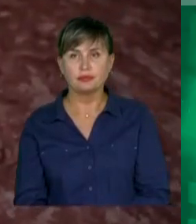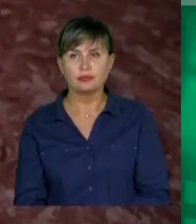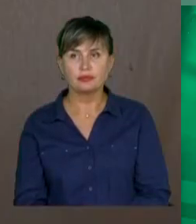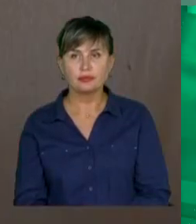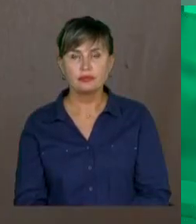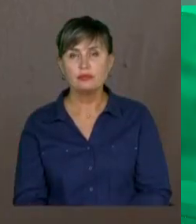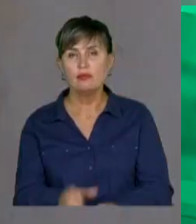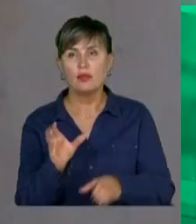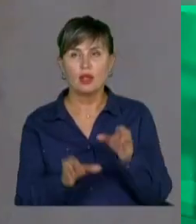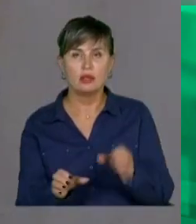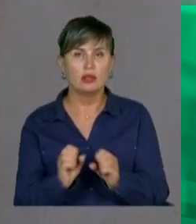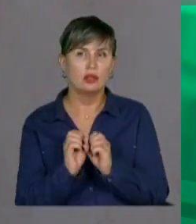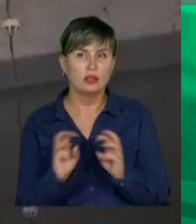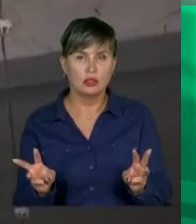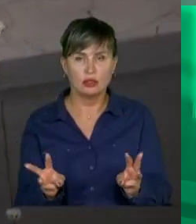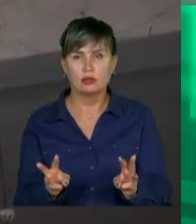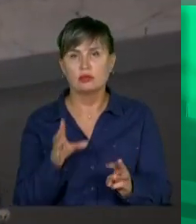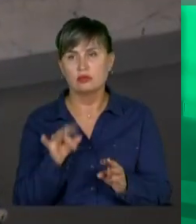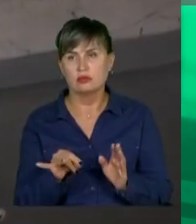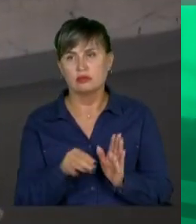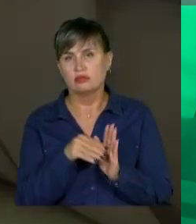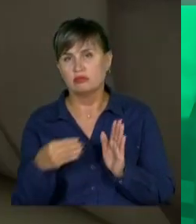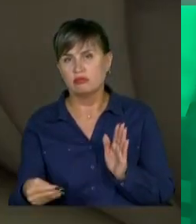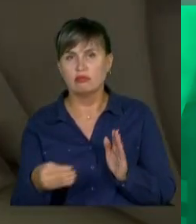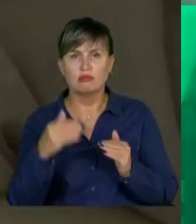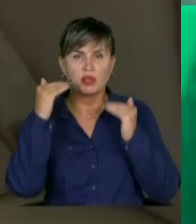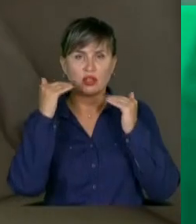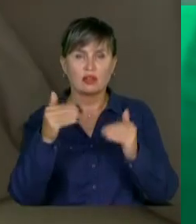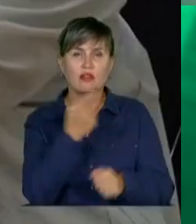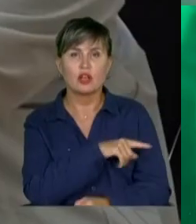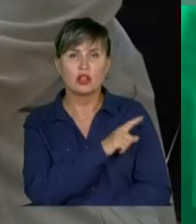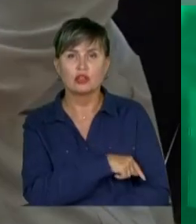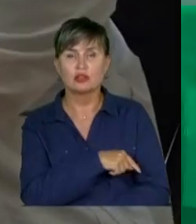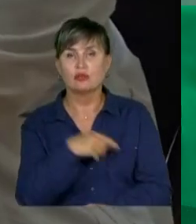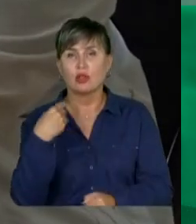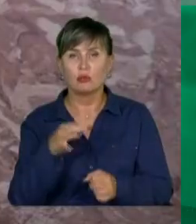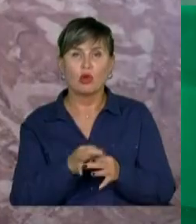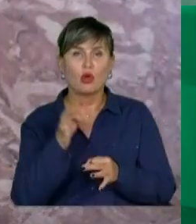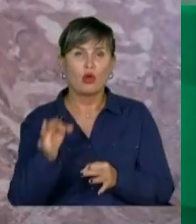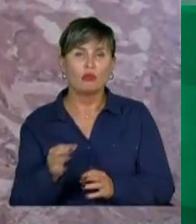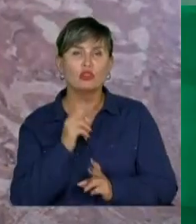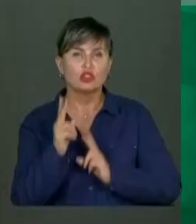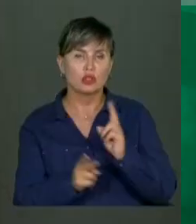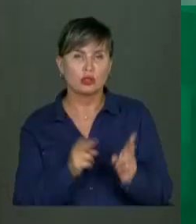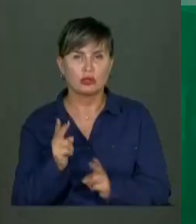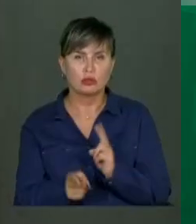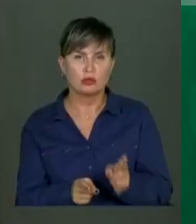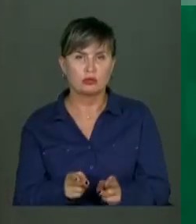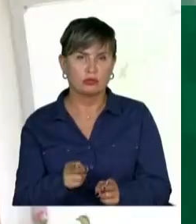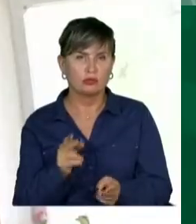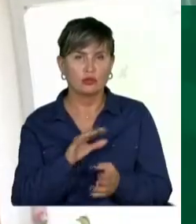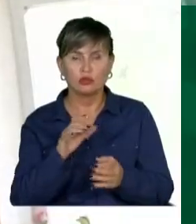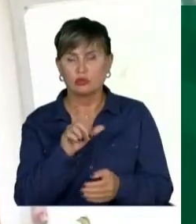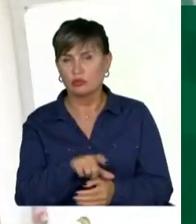Лопнувшие батареи, плесень на стенах и обваливающийся потолок. Врачи скорой помощи в Акмолинской области жалуются на